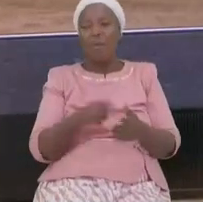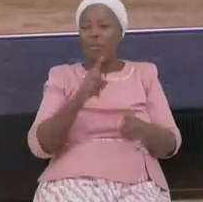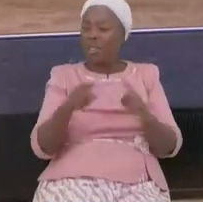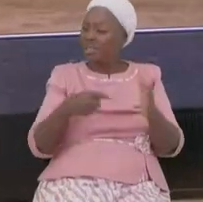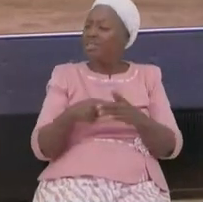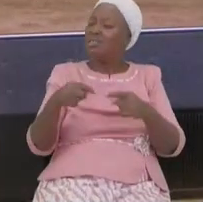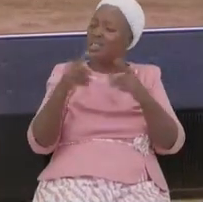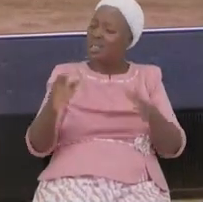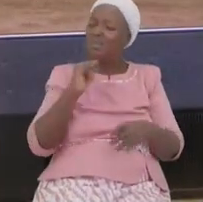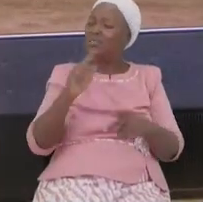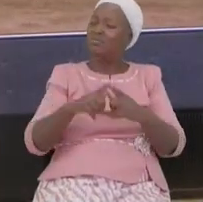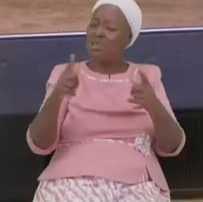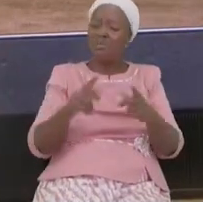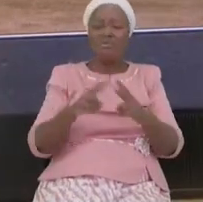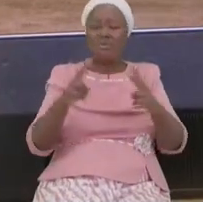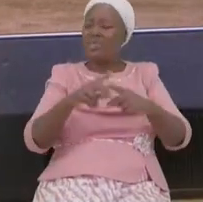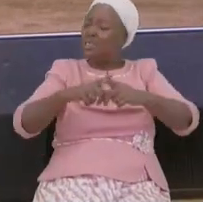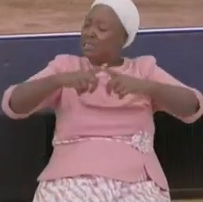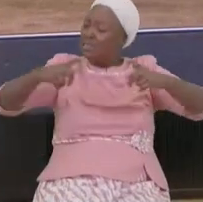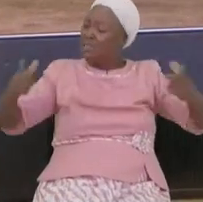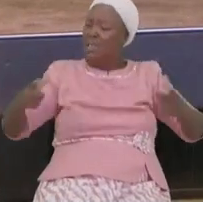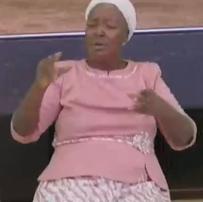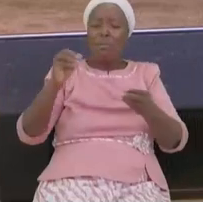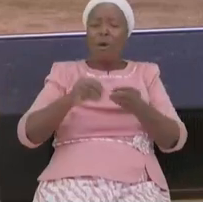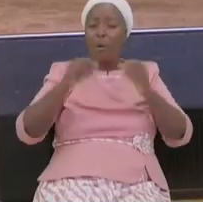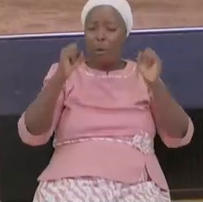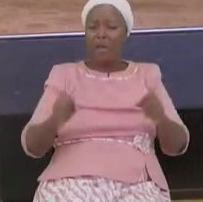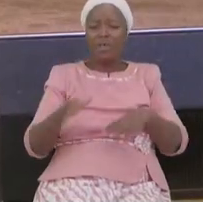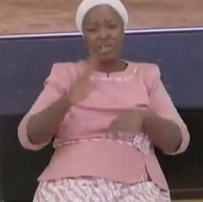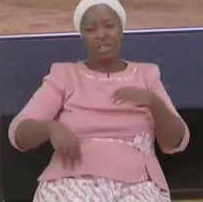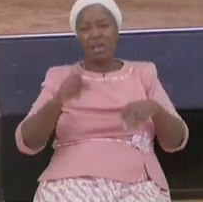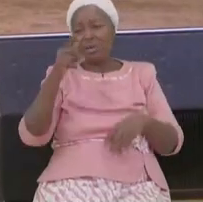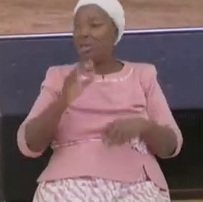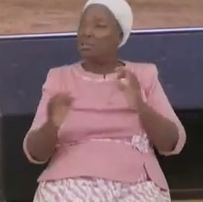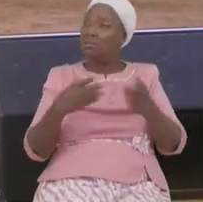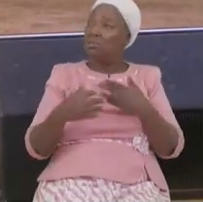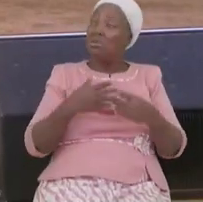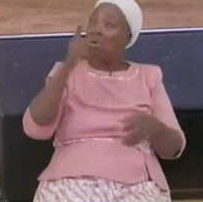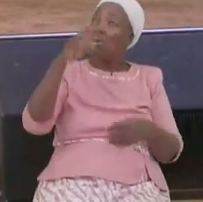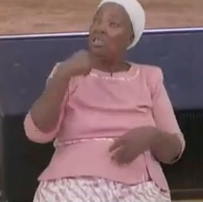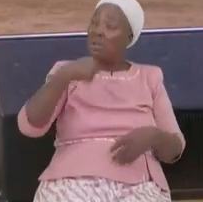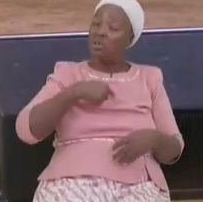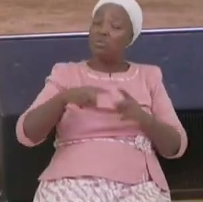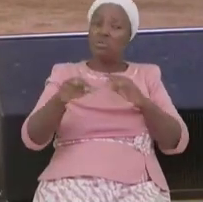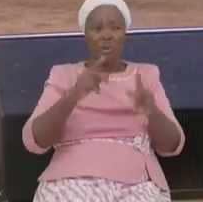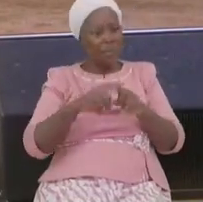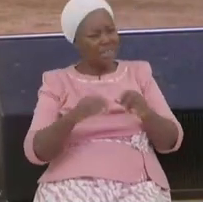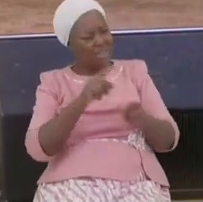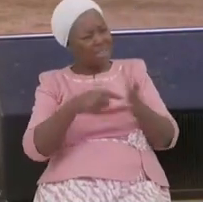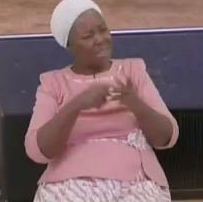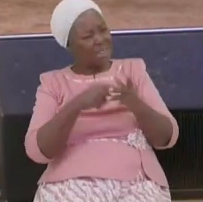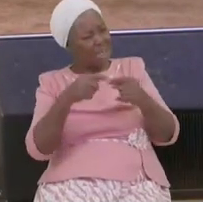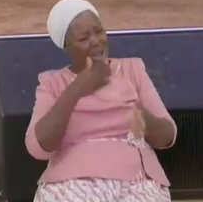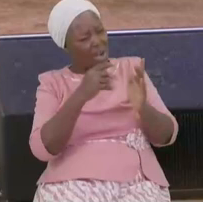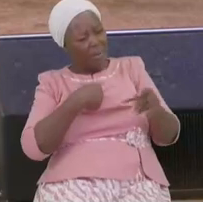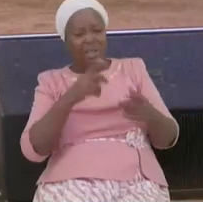ah Dieu, cet ennemi est plus fort, plus puissant. Si Dieu veut que je le fasse, s'ils ne veulent pas que je le fasse, qu'est-ce que je peux